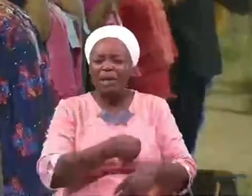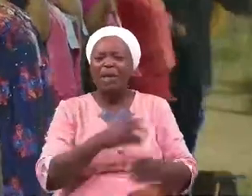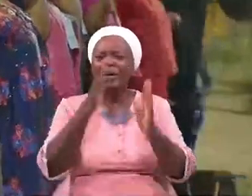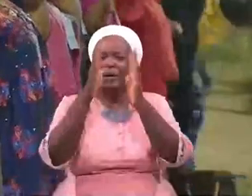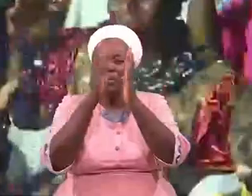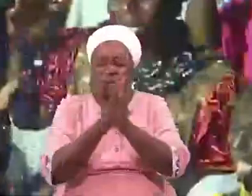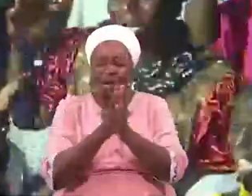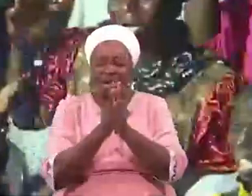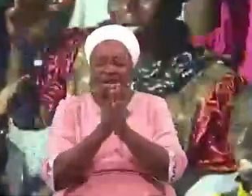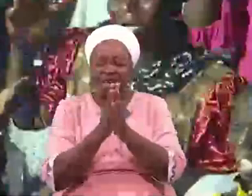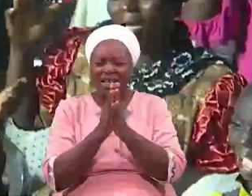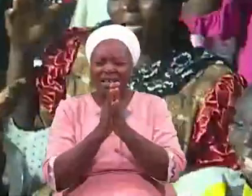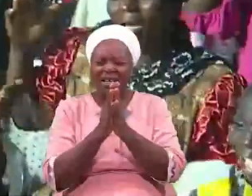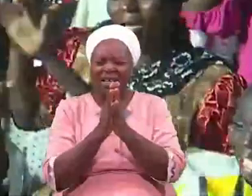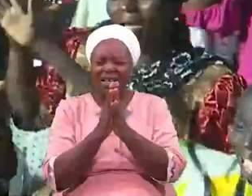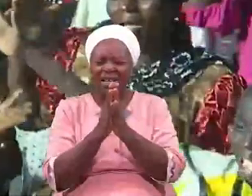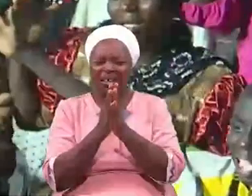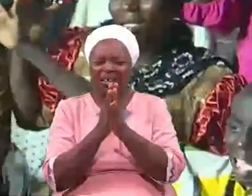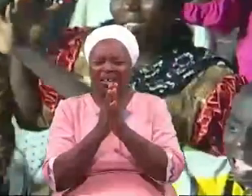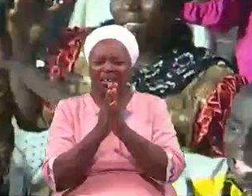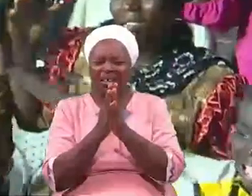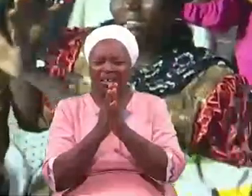de Jésus, nous prions.